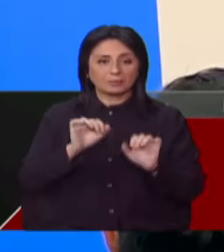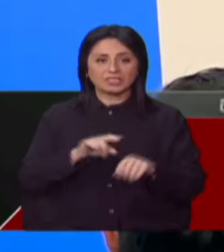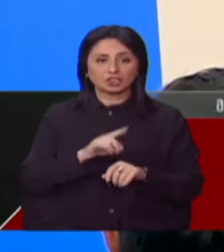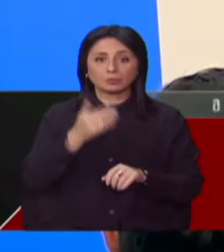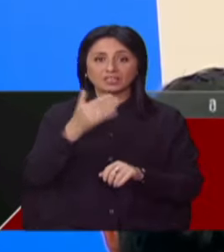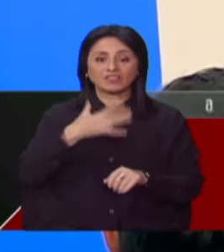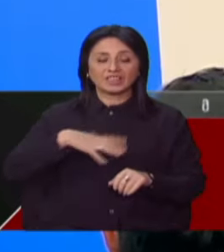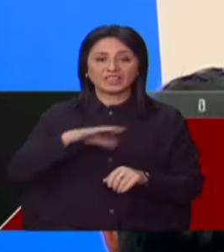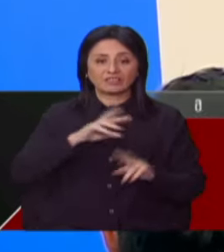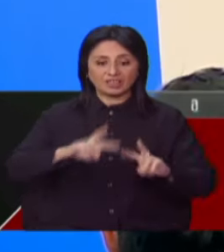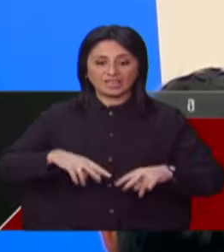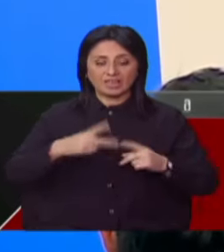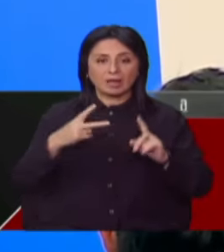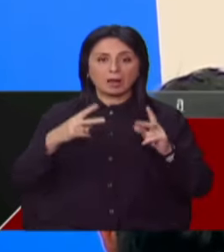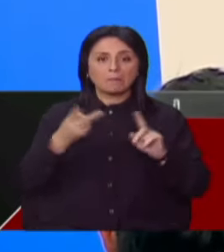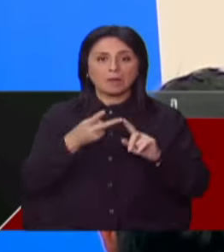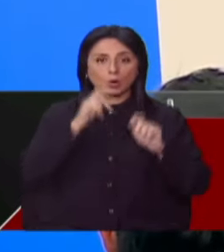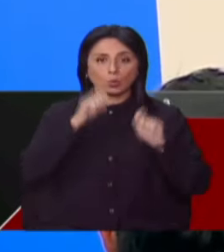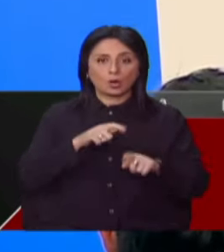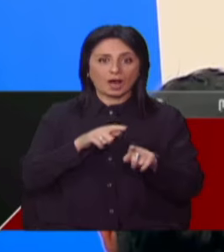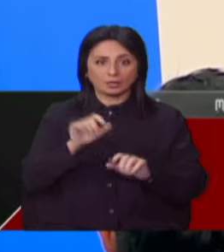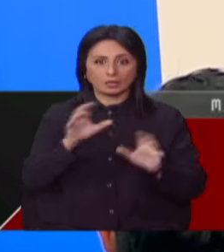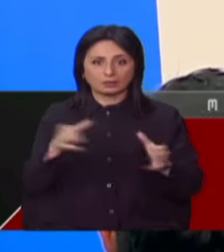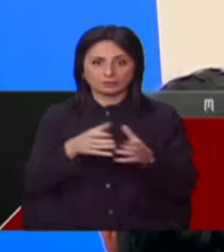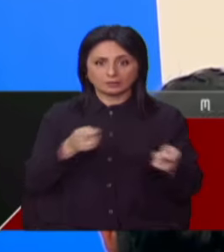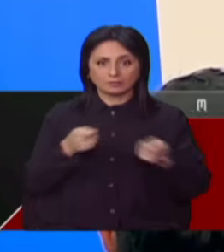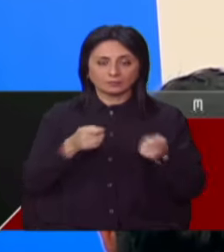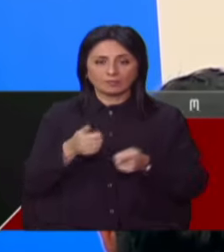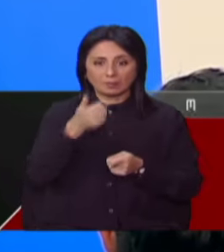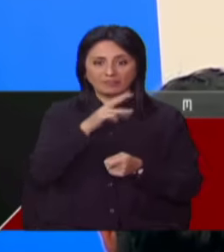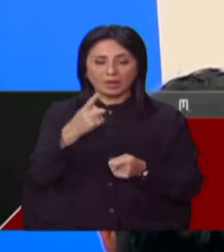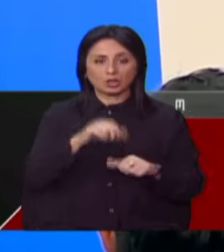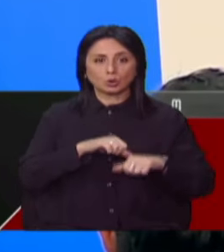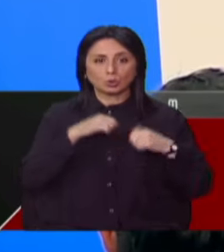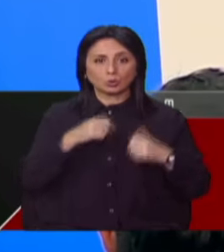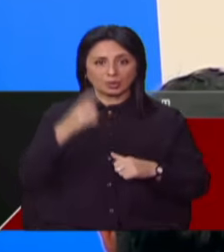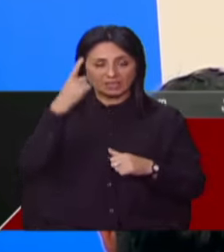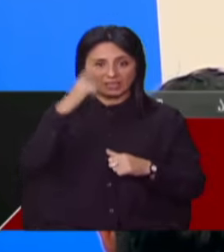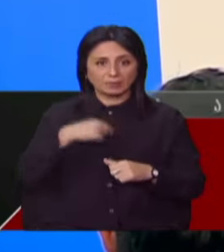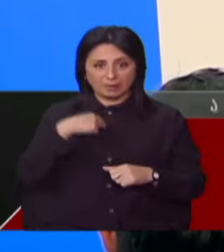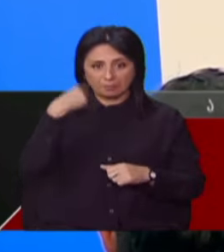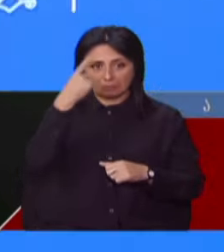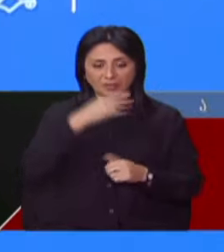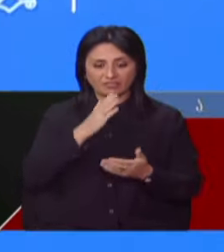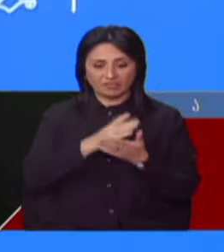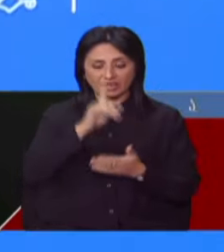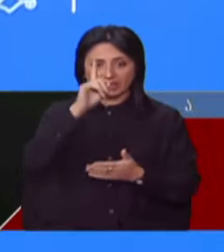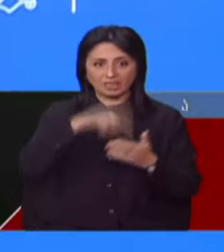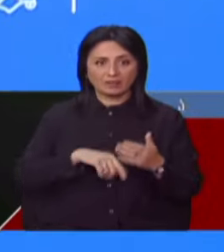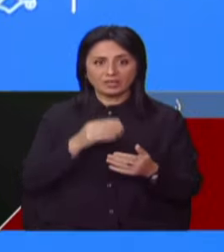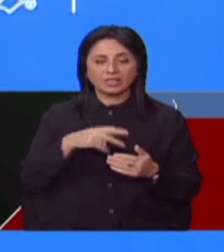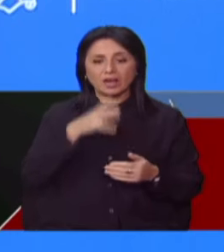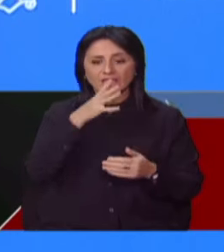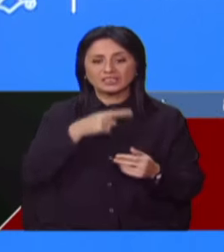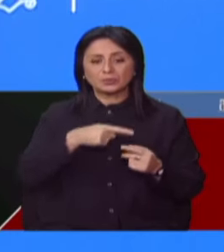რომ თქვენი ქვეყანა გადაქცეულიყო მეორე უკრაინად. Ჩვენ დიდად ვაფასებთ პრემიერ-მინისტრის ერთგულებას ამ იდეისა და მე პირადად ვარ დარწმუნებული, რომ 10